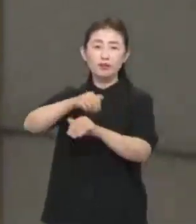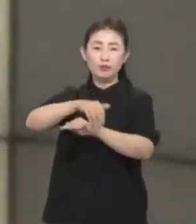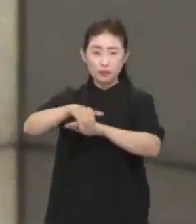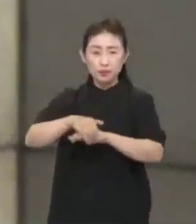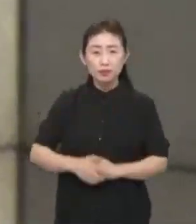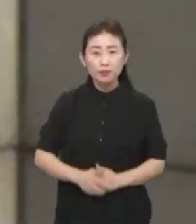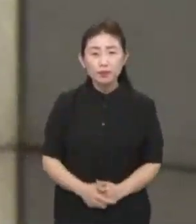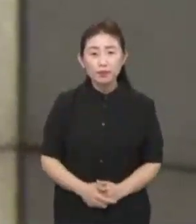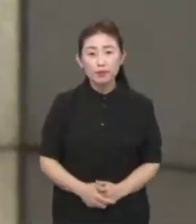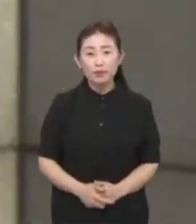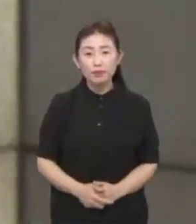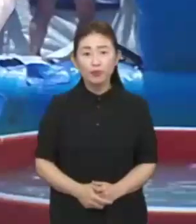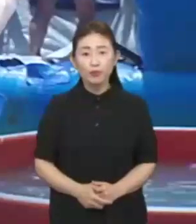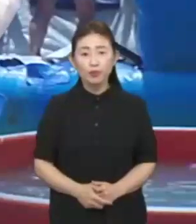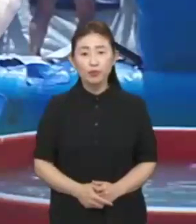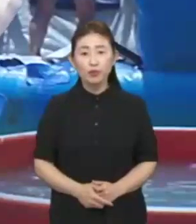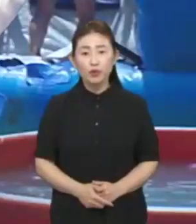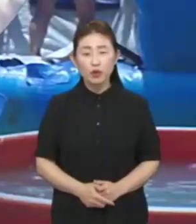했습니다.